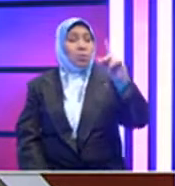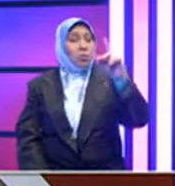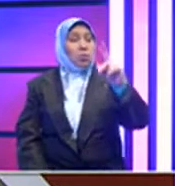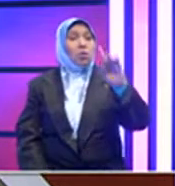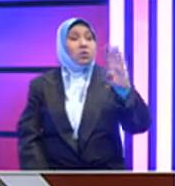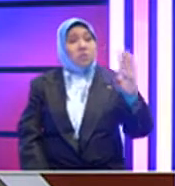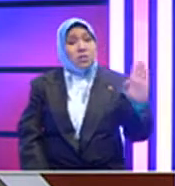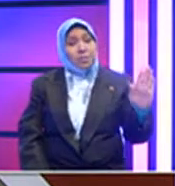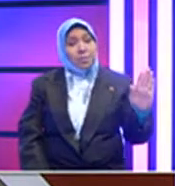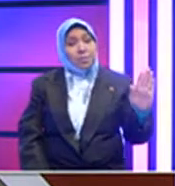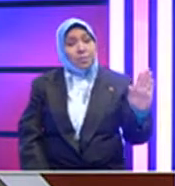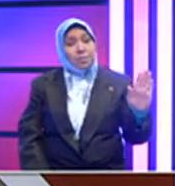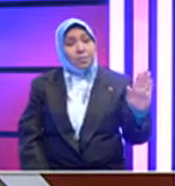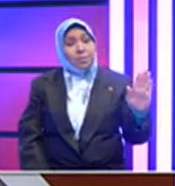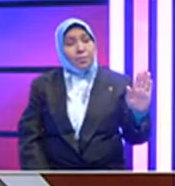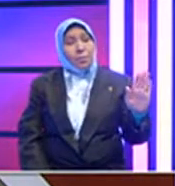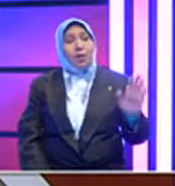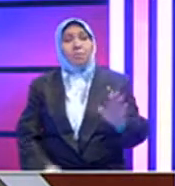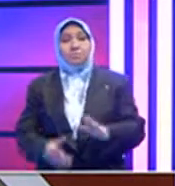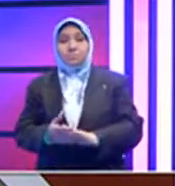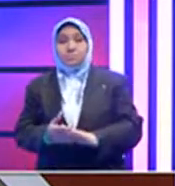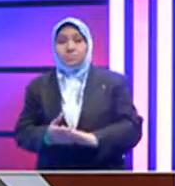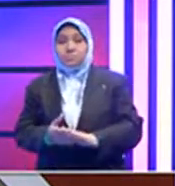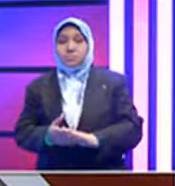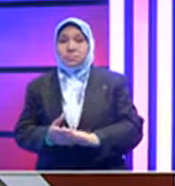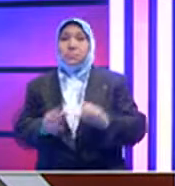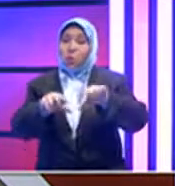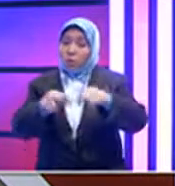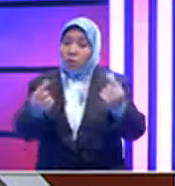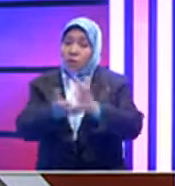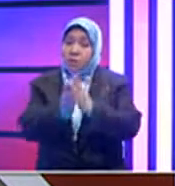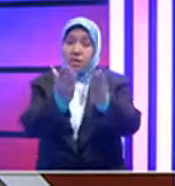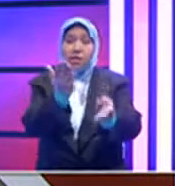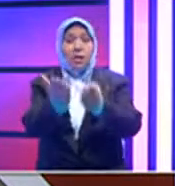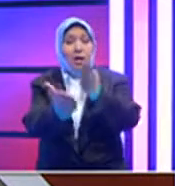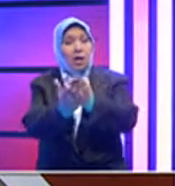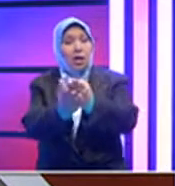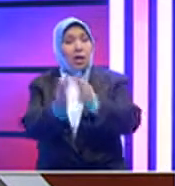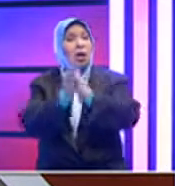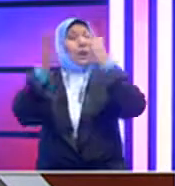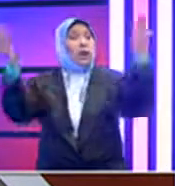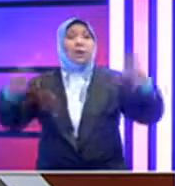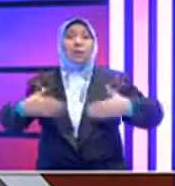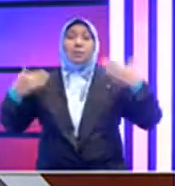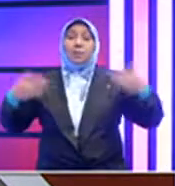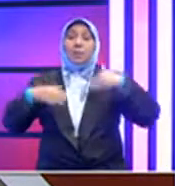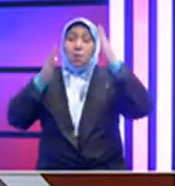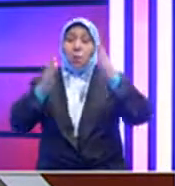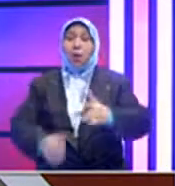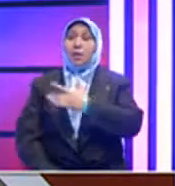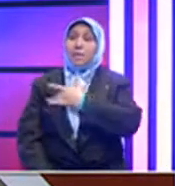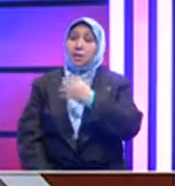Huda wa Busyro lilmu'mini Mini ya al-qur'an ini akan jadi Hidayat mohon kabar gembira pada orang yang beriman